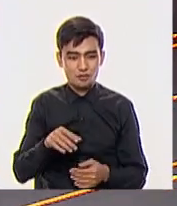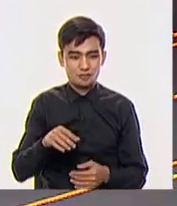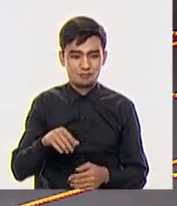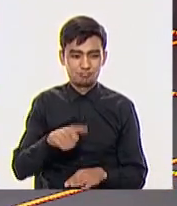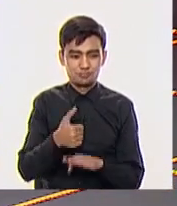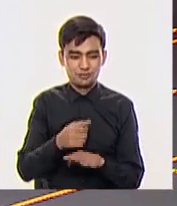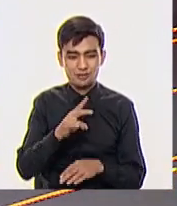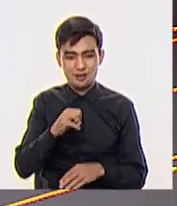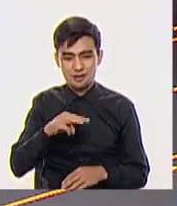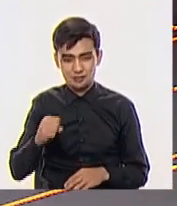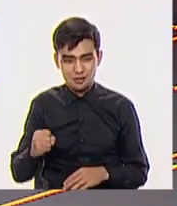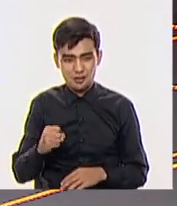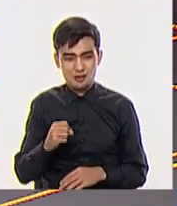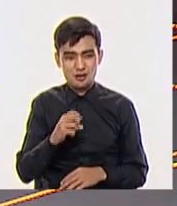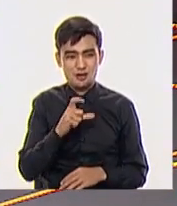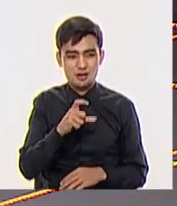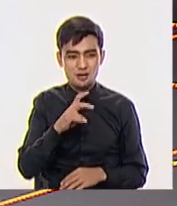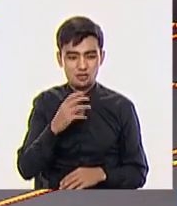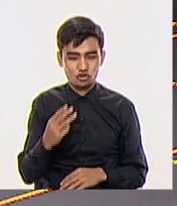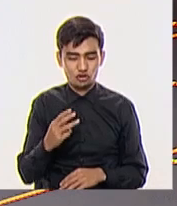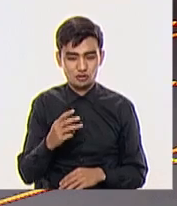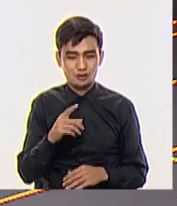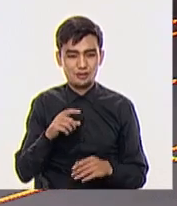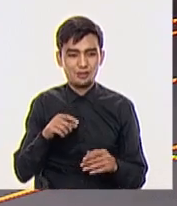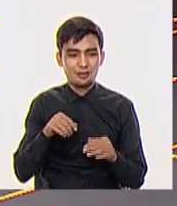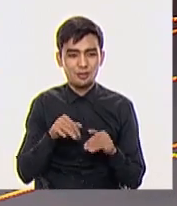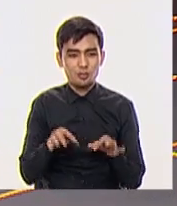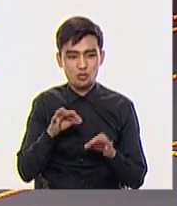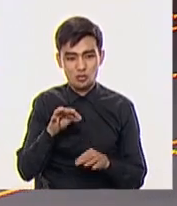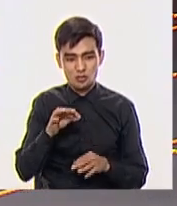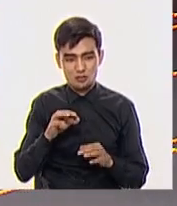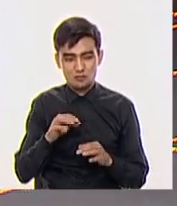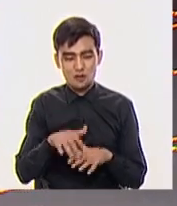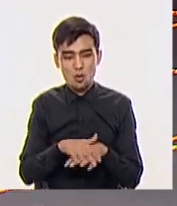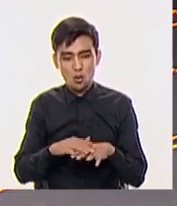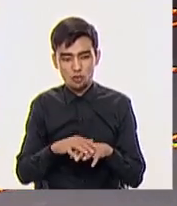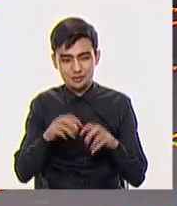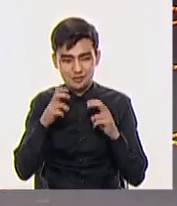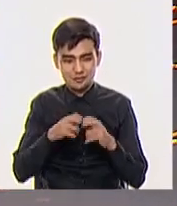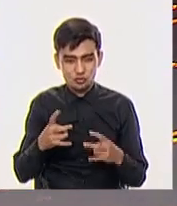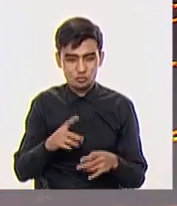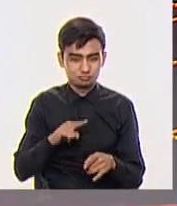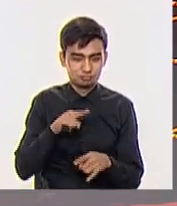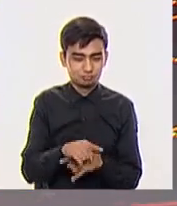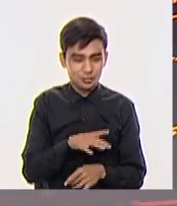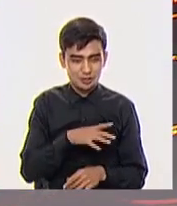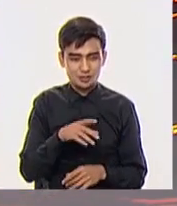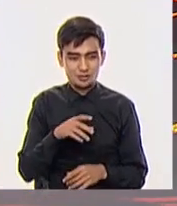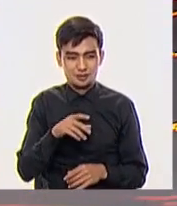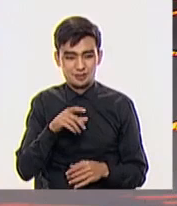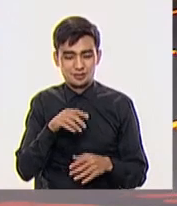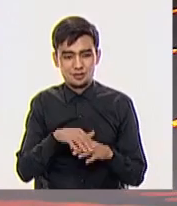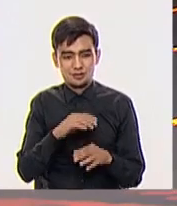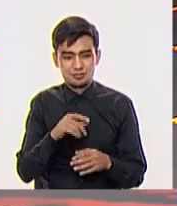секретарь НАТО Йенс Штолтенберг потребовал провести международное расследование экстренной посадки пассажирского самолета,